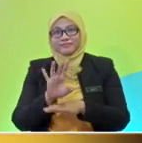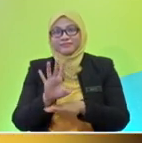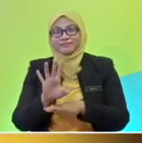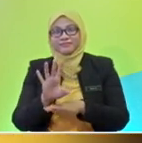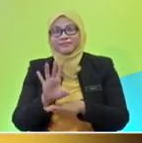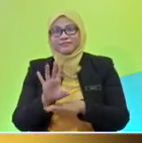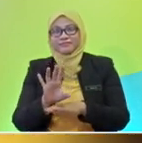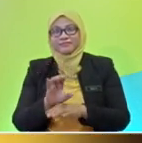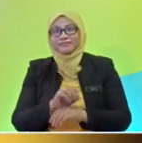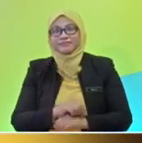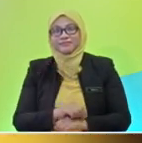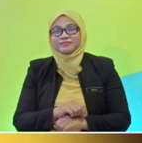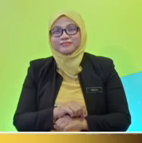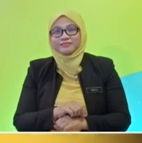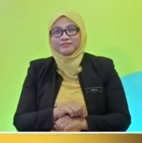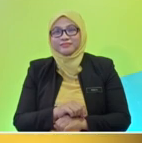pesanan